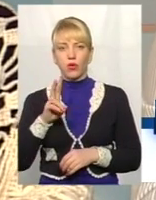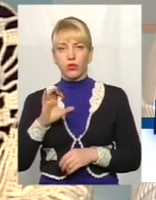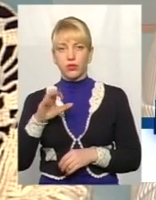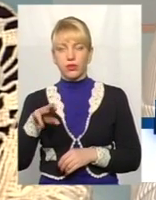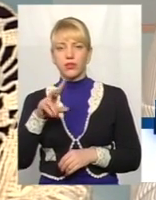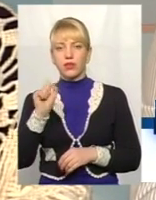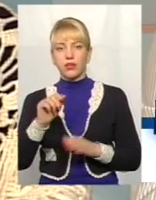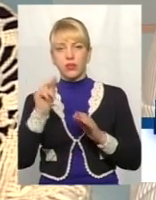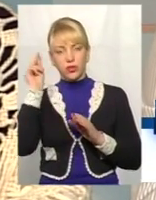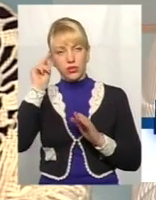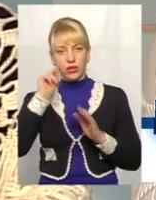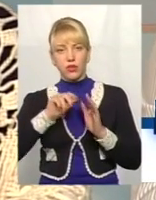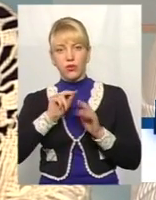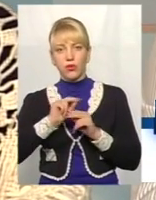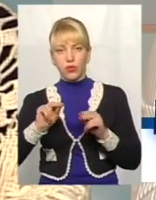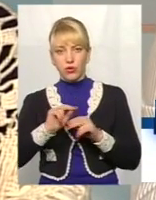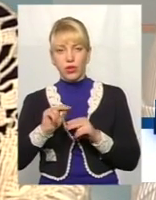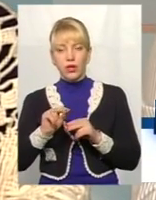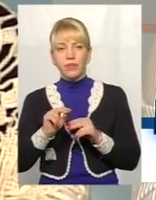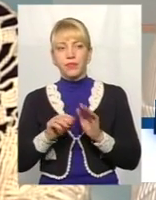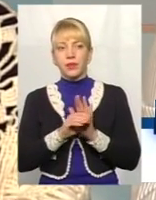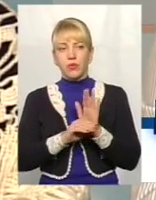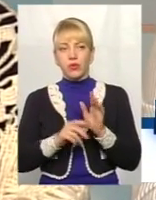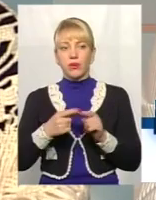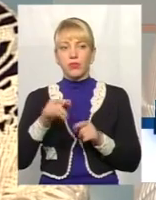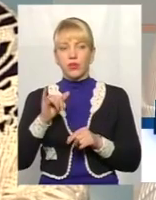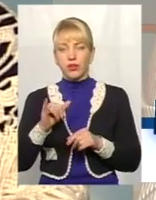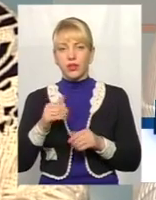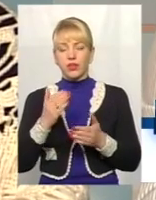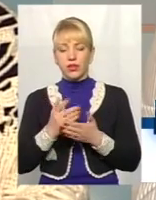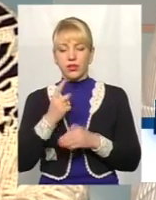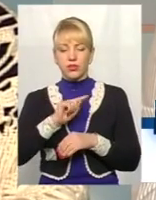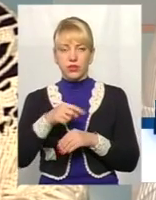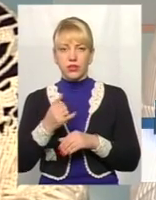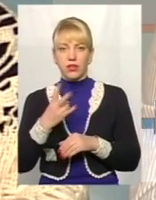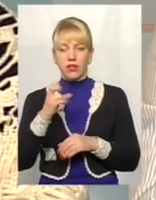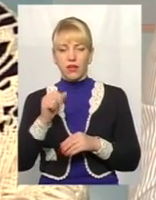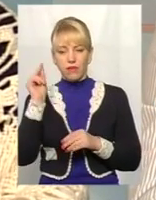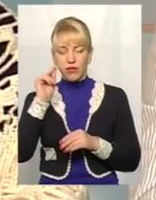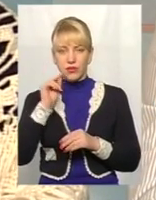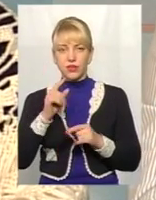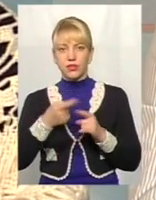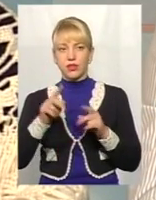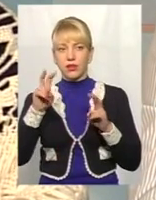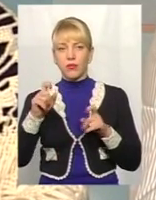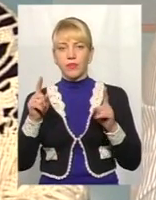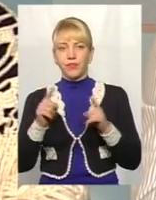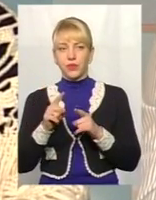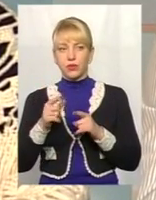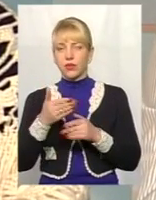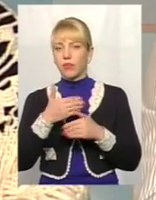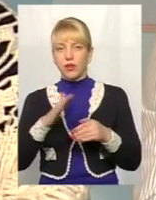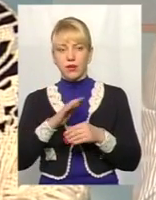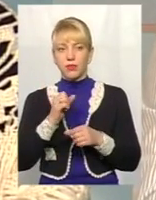шкільною програмою. Вона також є у вищих навчальних закладах, але також час на вивчення даної теми надзвичайно короткий. Ми не